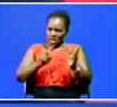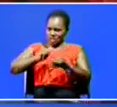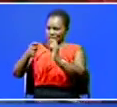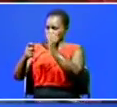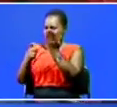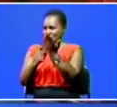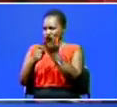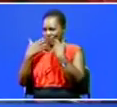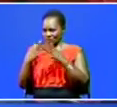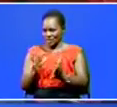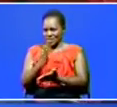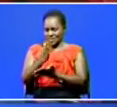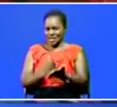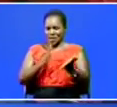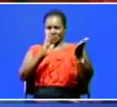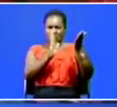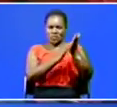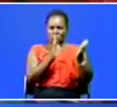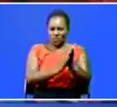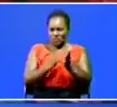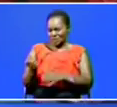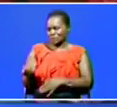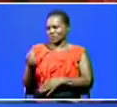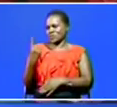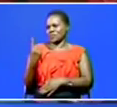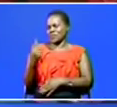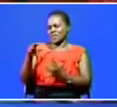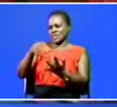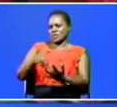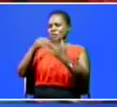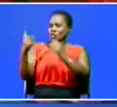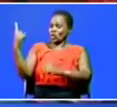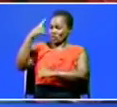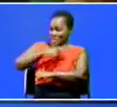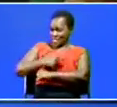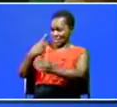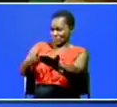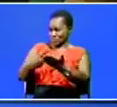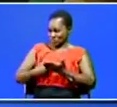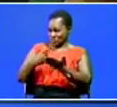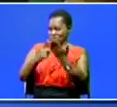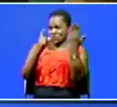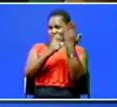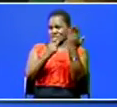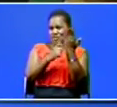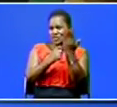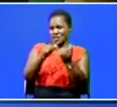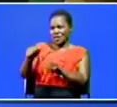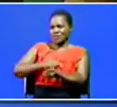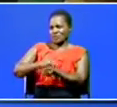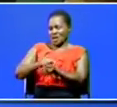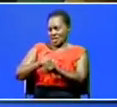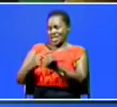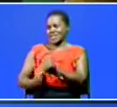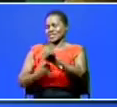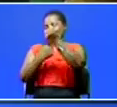Kiswahili. Baadhi ya mapendekezo ambayo yameibuka ni kwamba siku maalum itengewe tu mijadala ya Kiswahili, siku ya Jumatano ikipigiwa